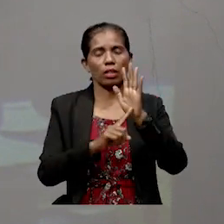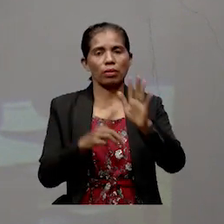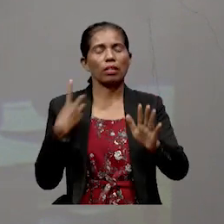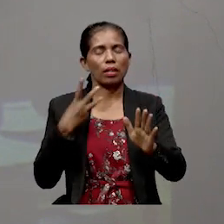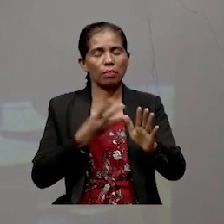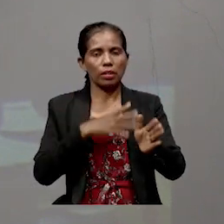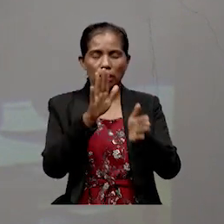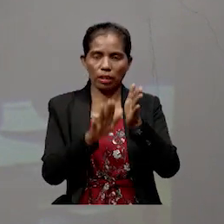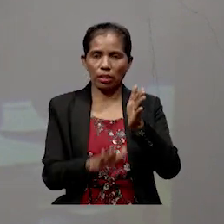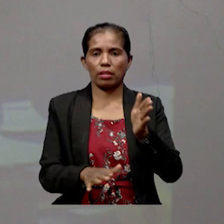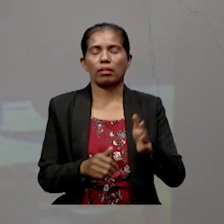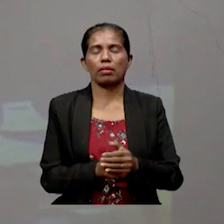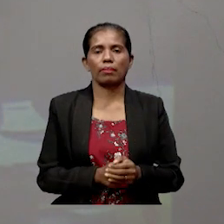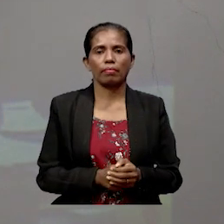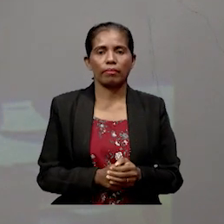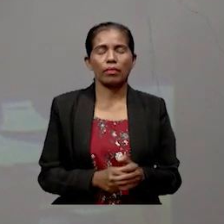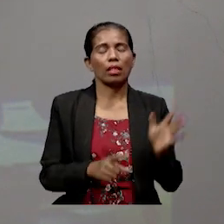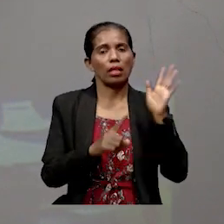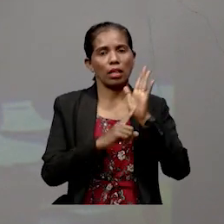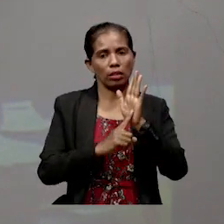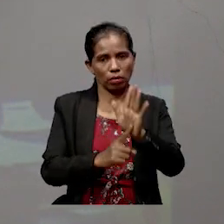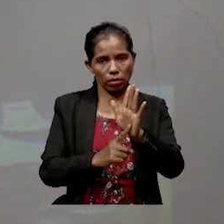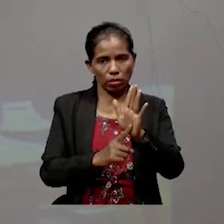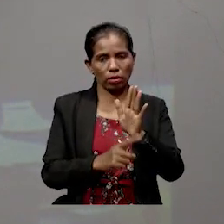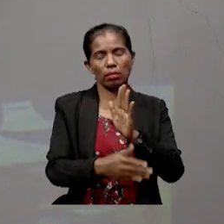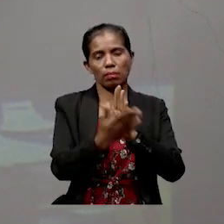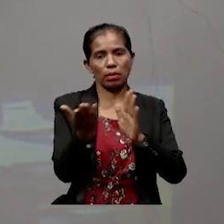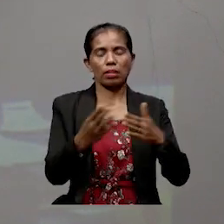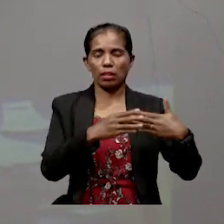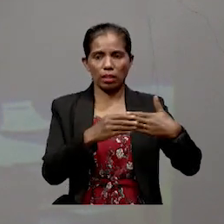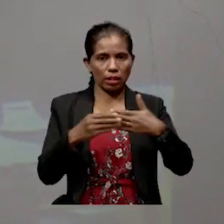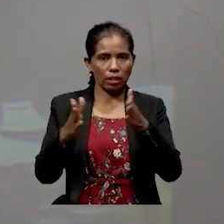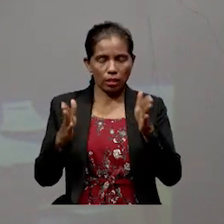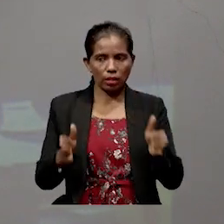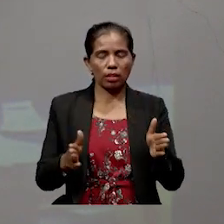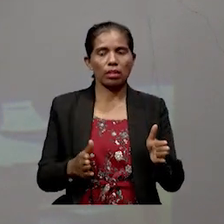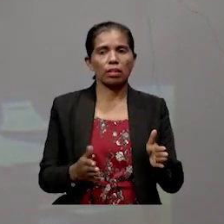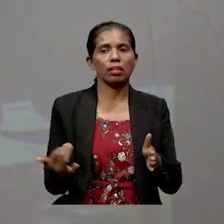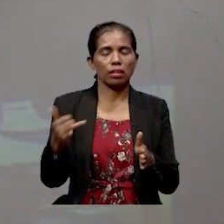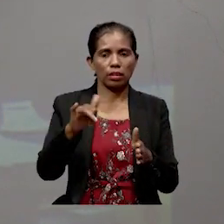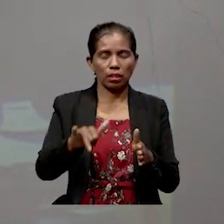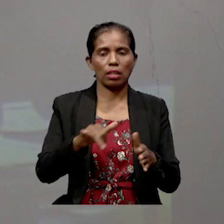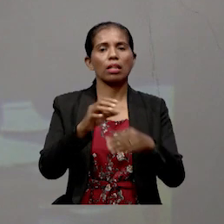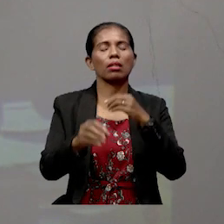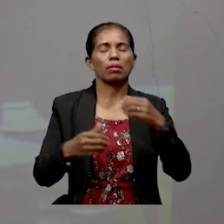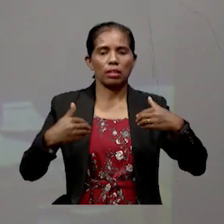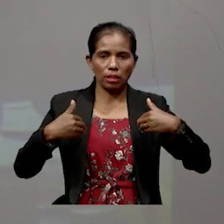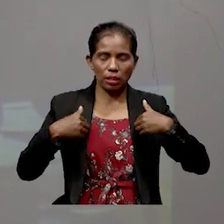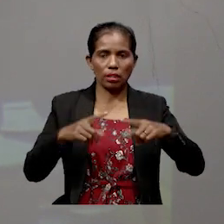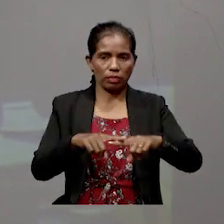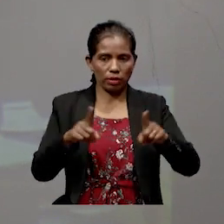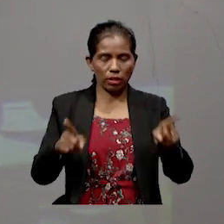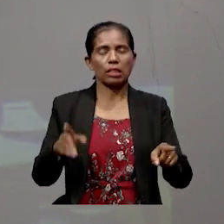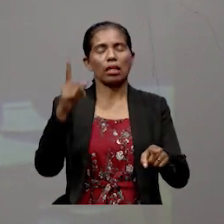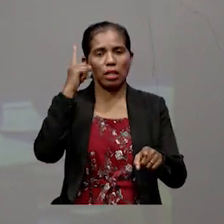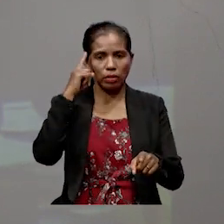Sira, nebe repente povo. Ha tudo bons, ba líder Sira kata, Sira bela ya diferensi hanoi, mai